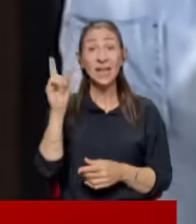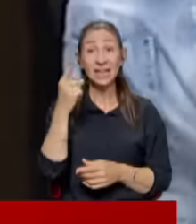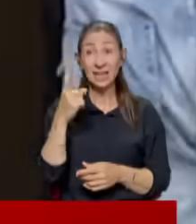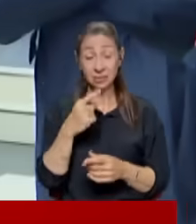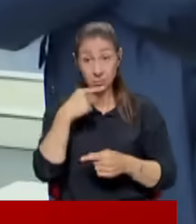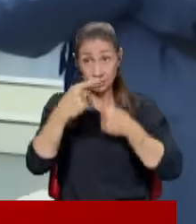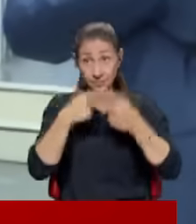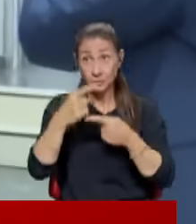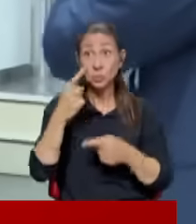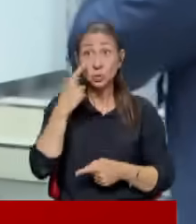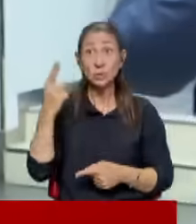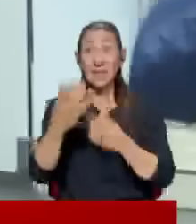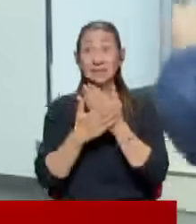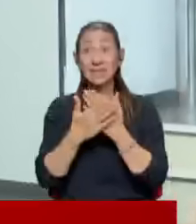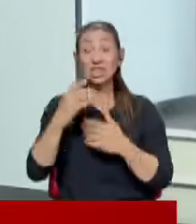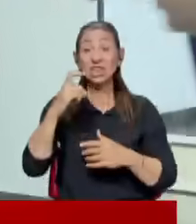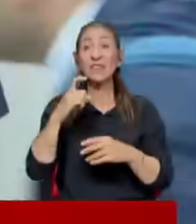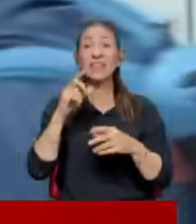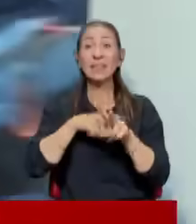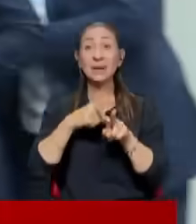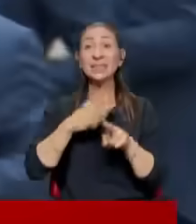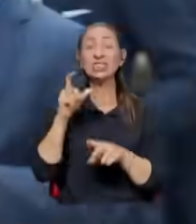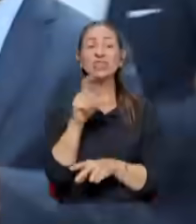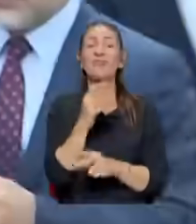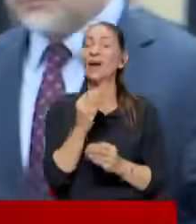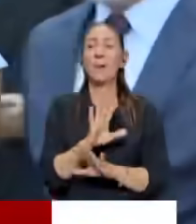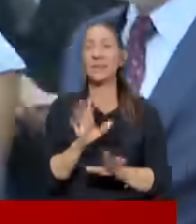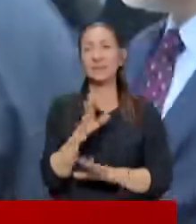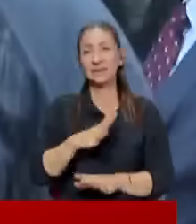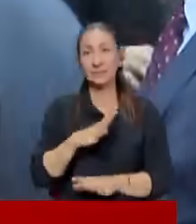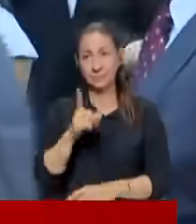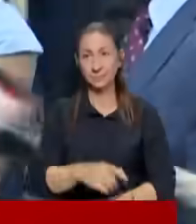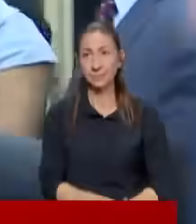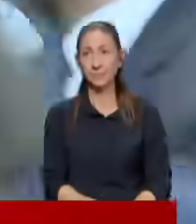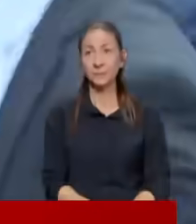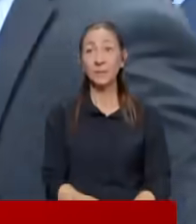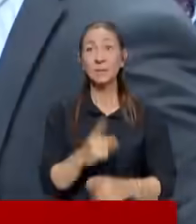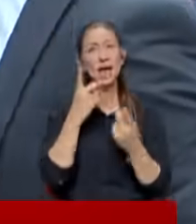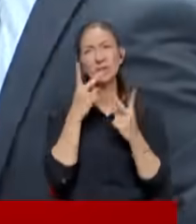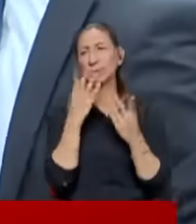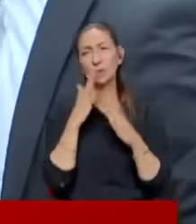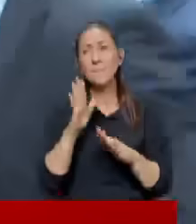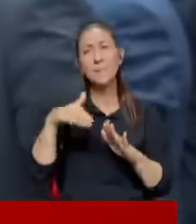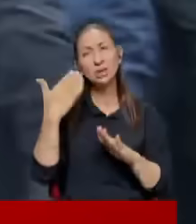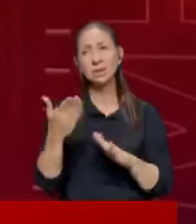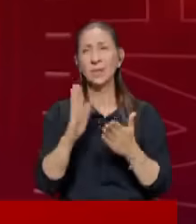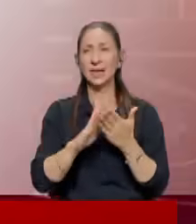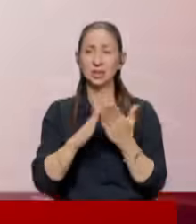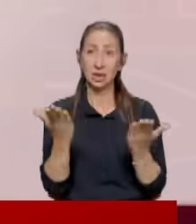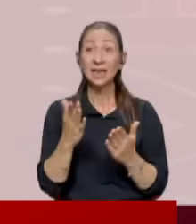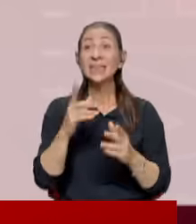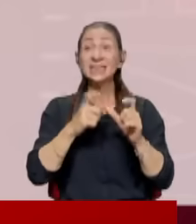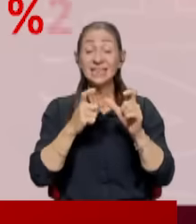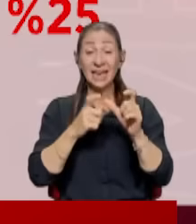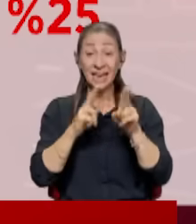liderinin çıkışına Cumhurbaşkanı Yardımcısı Cevdet Yılmaz yanıt vermemeyi tercih etti. Bugün bir açıklamamız olmayacak. Başka bir zaman arkadaşlar.